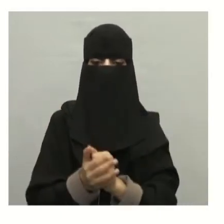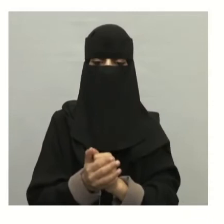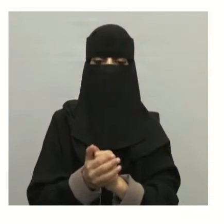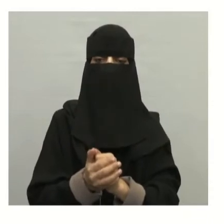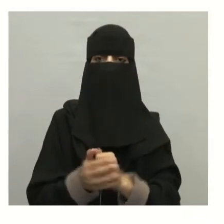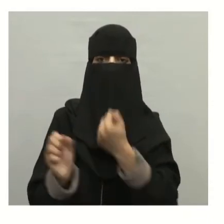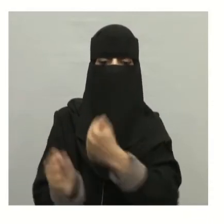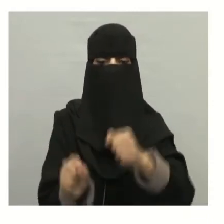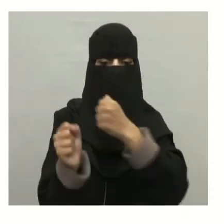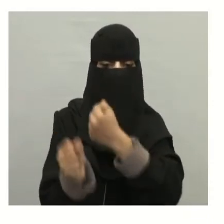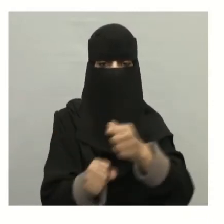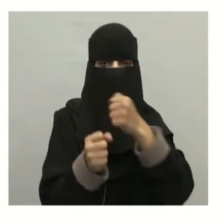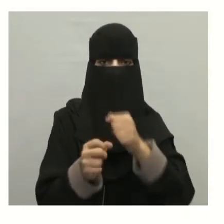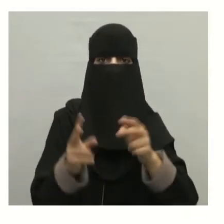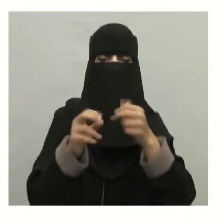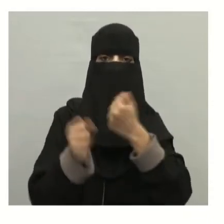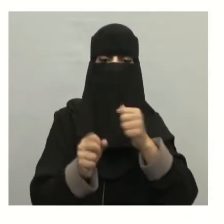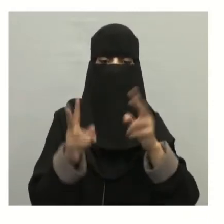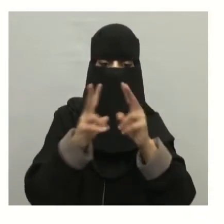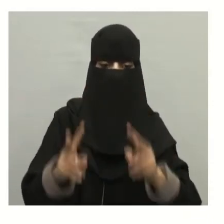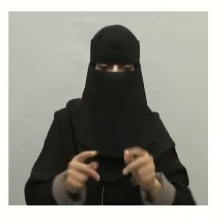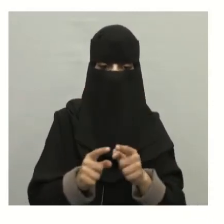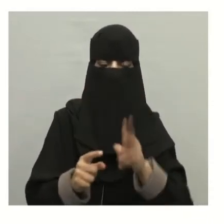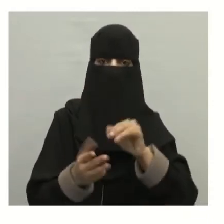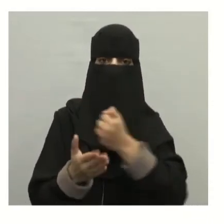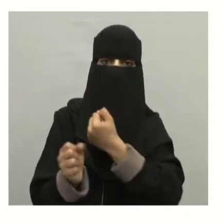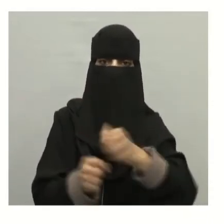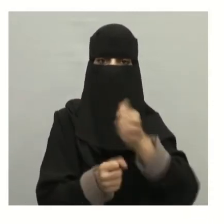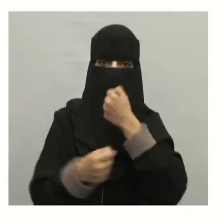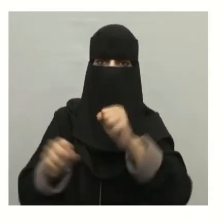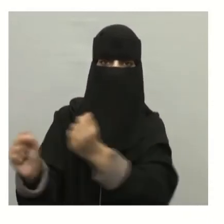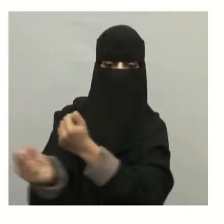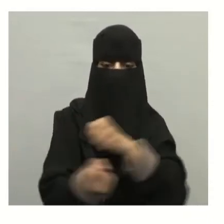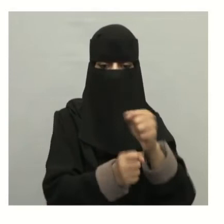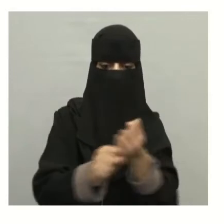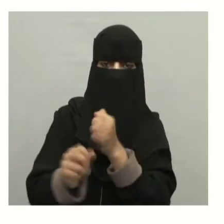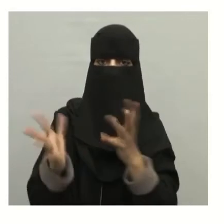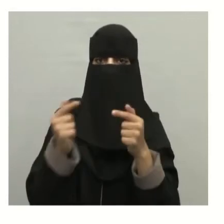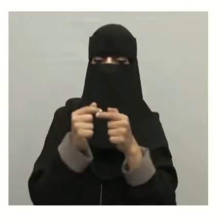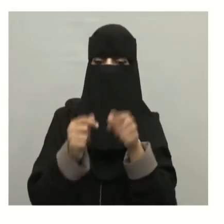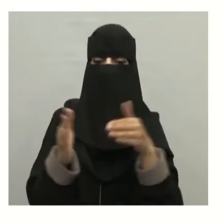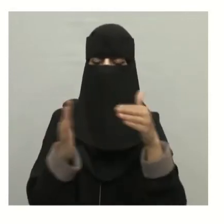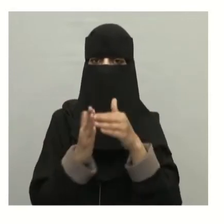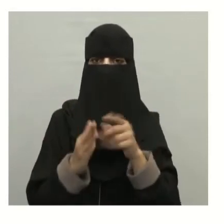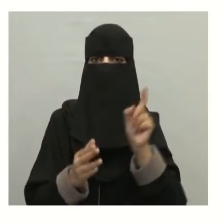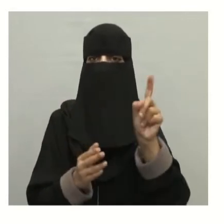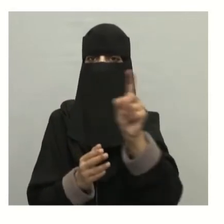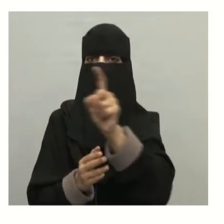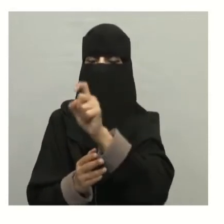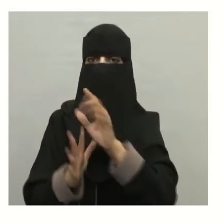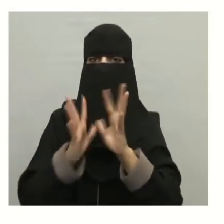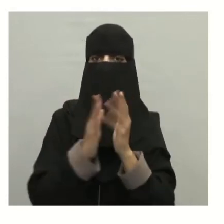كنس الأرضيات بالمكنسة الكهربائية، بعد ذلك مسحها بالمطهرات المناسبة، وأخيراً